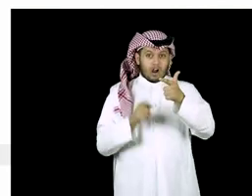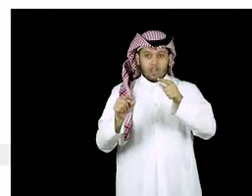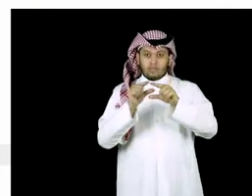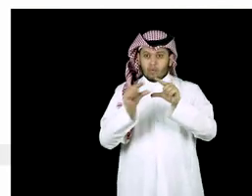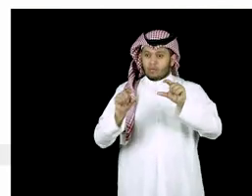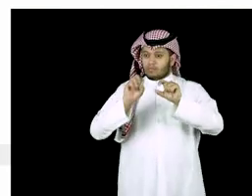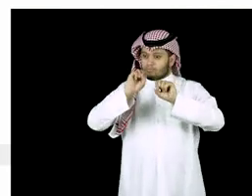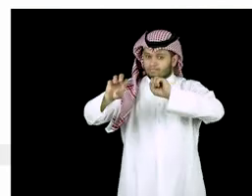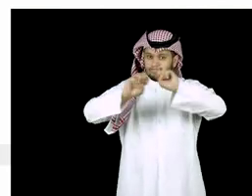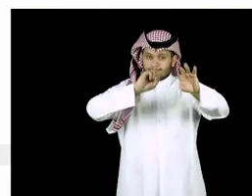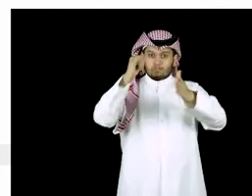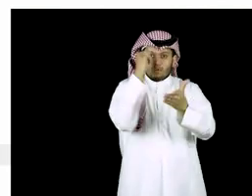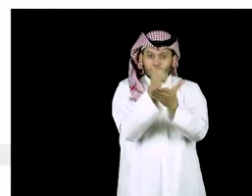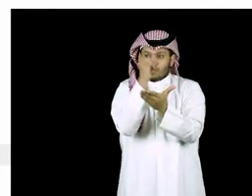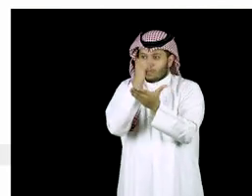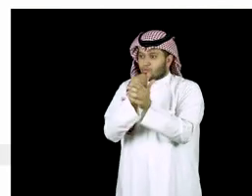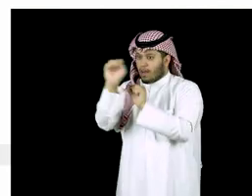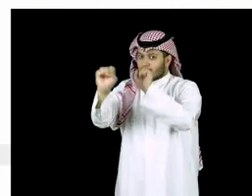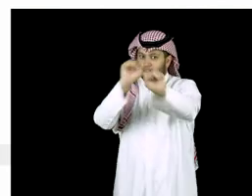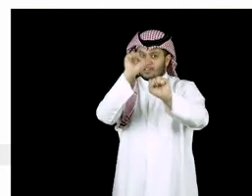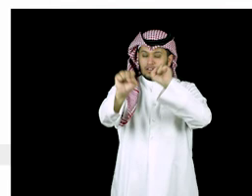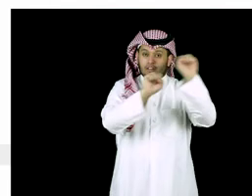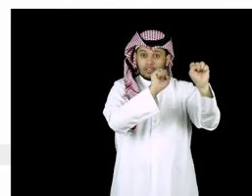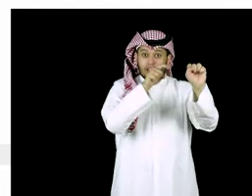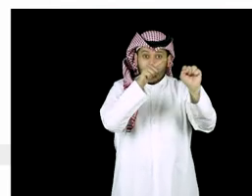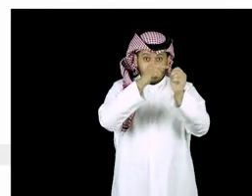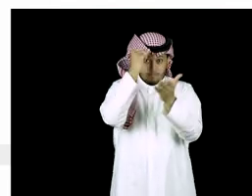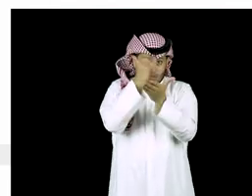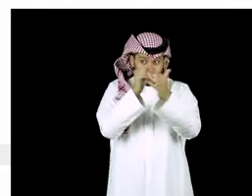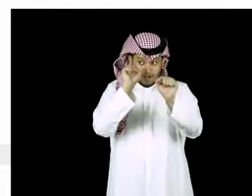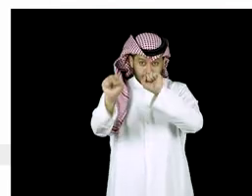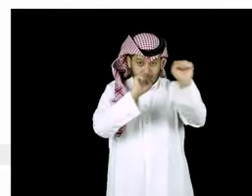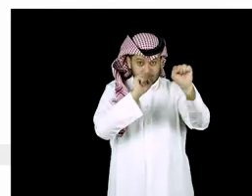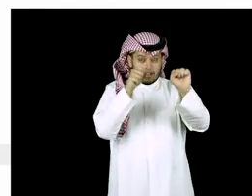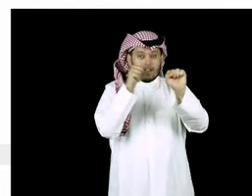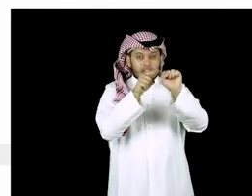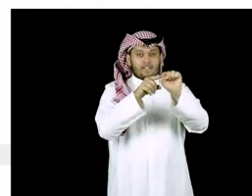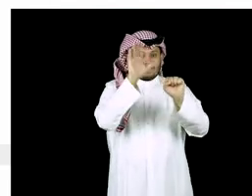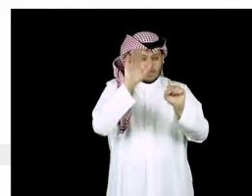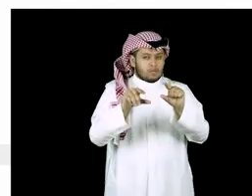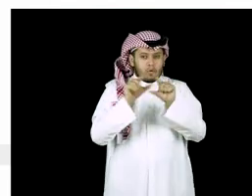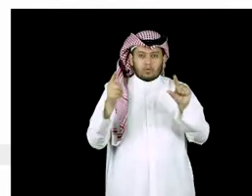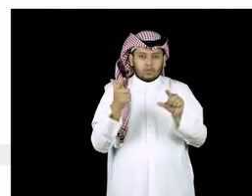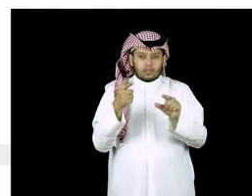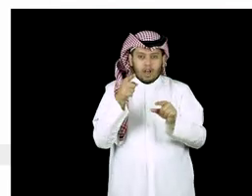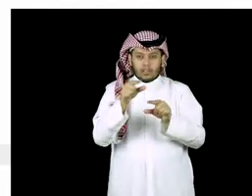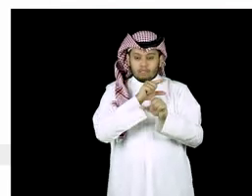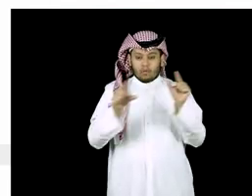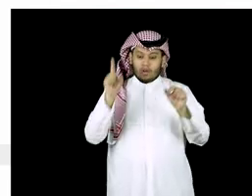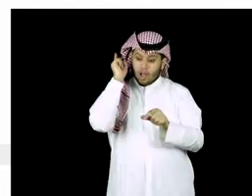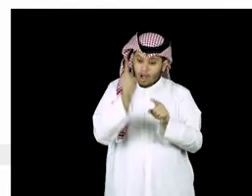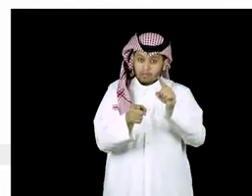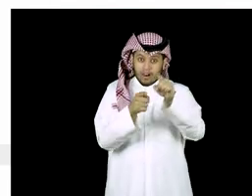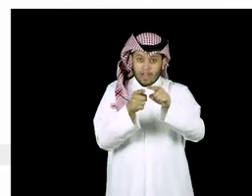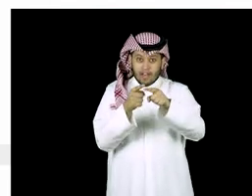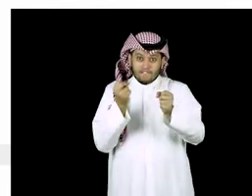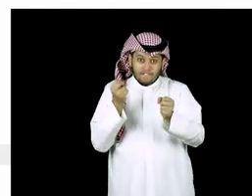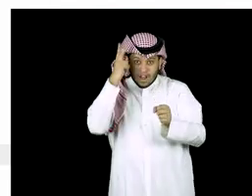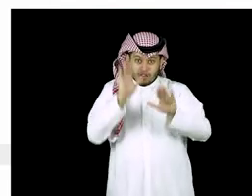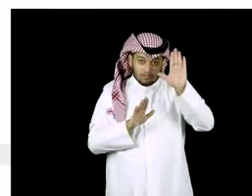توزع المسؤولية، وهذا يؤدي إلى نتيجة الشورى يتحملها الجميع،